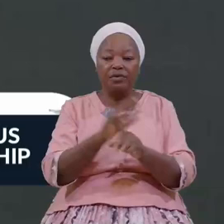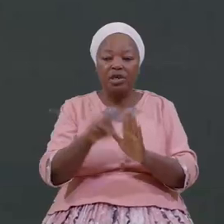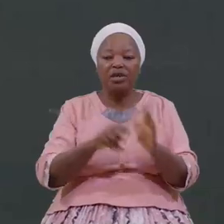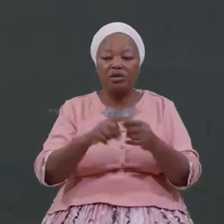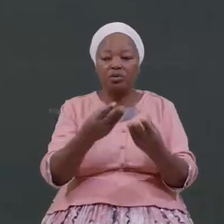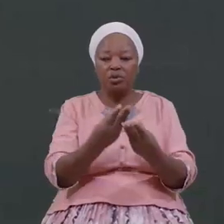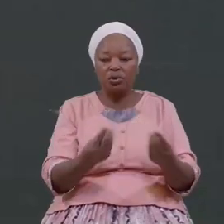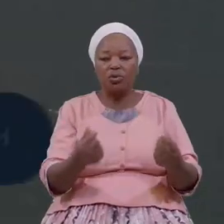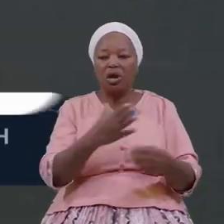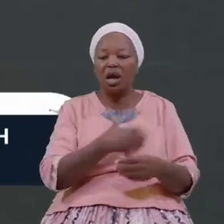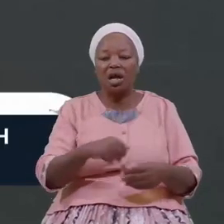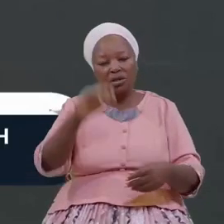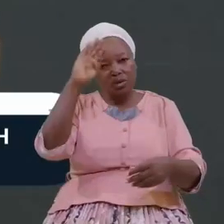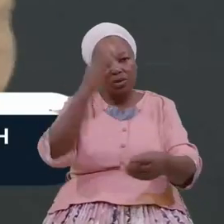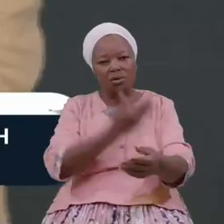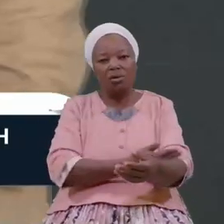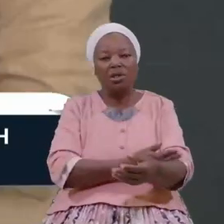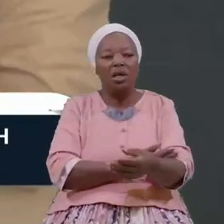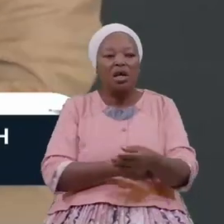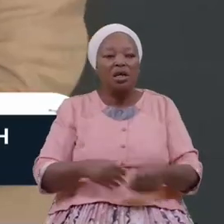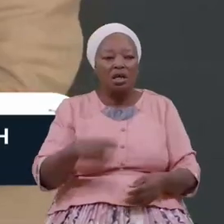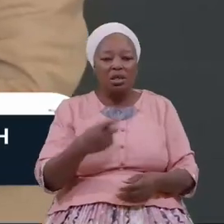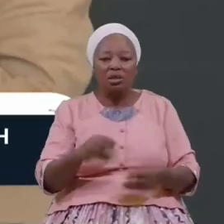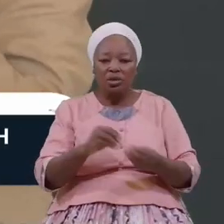filiation. Trois, c'est la source